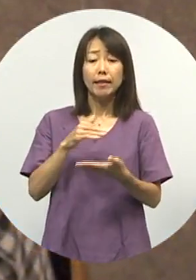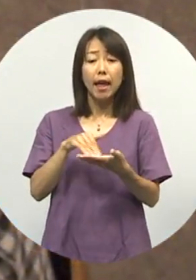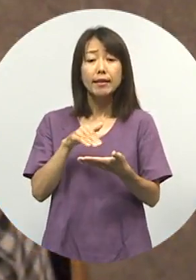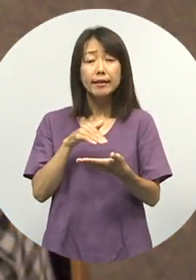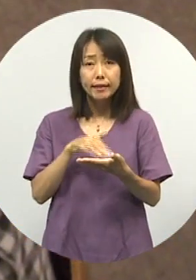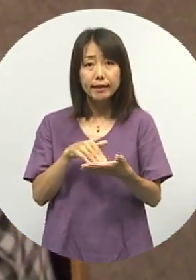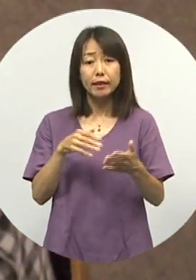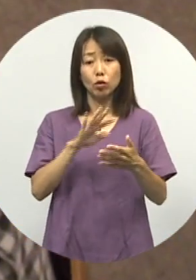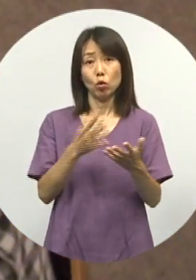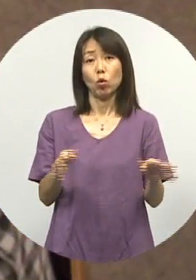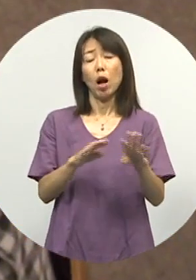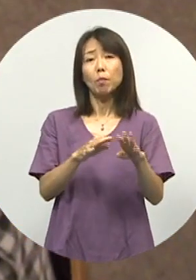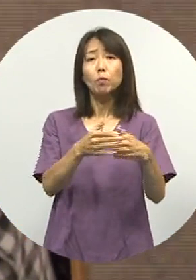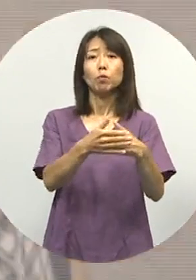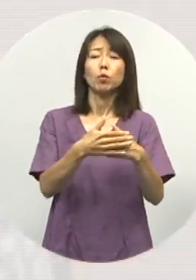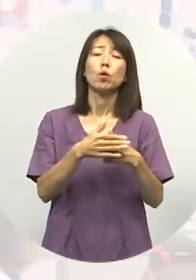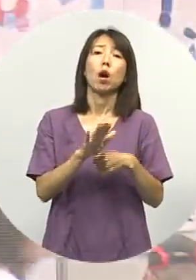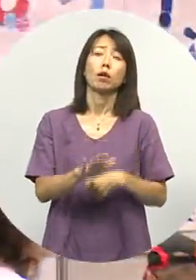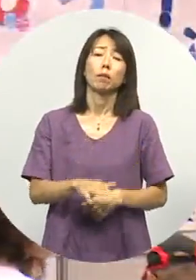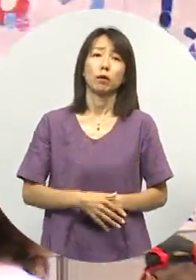育んでいるのです。